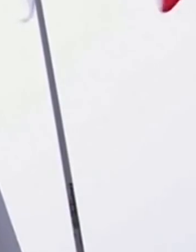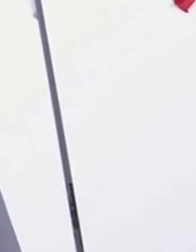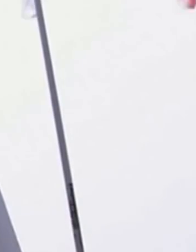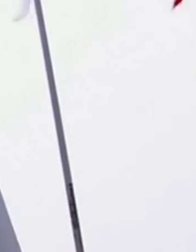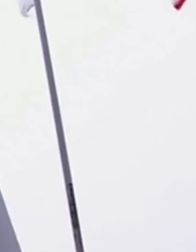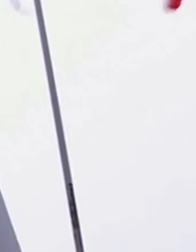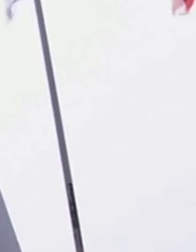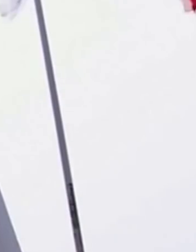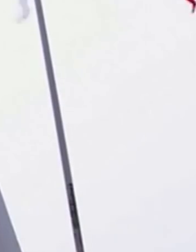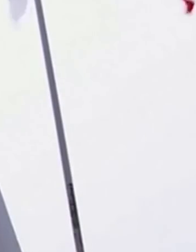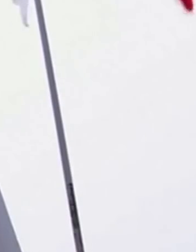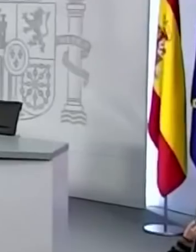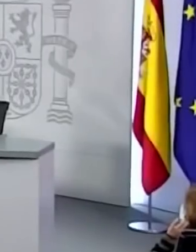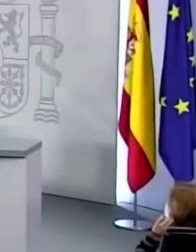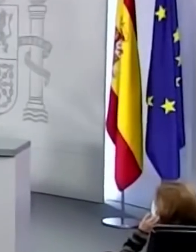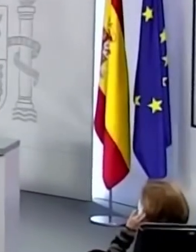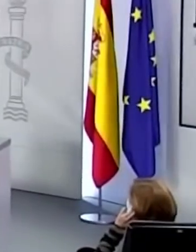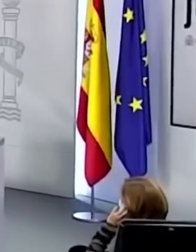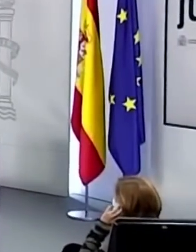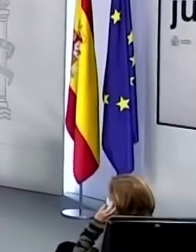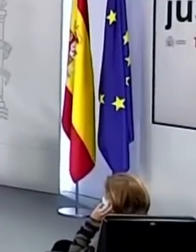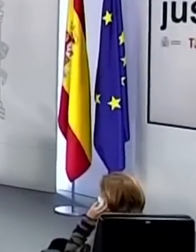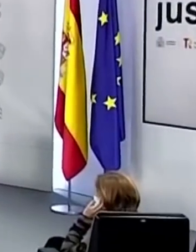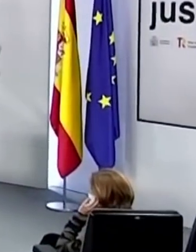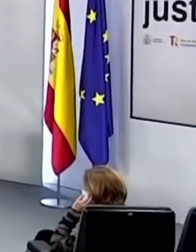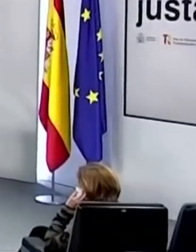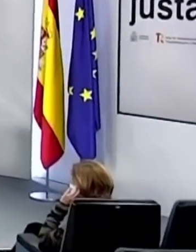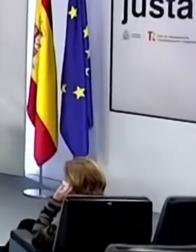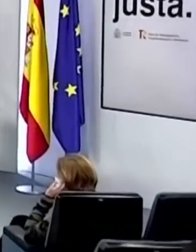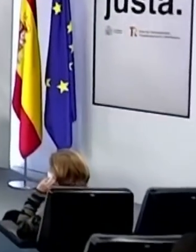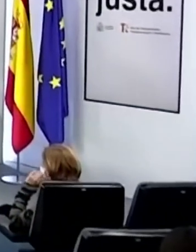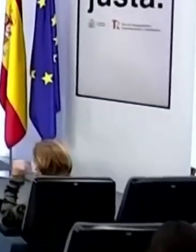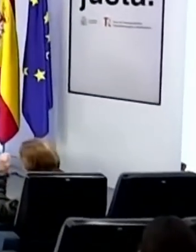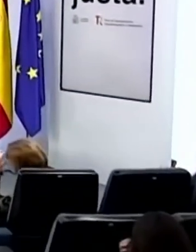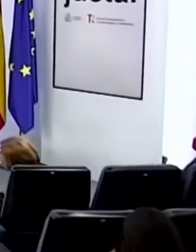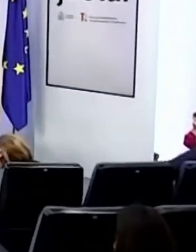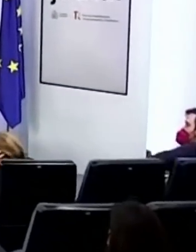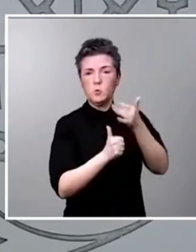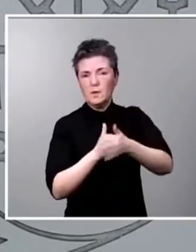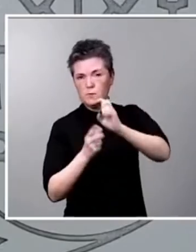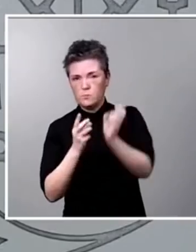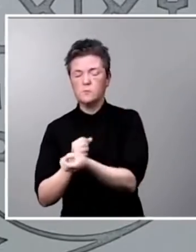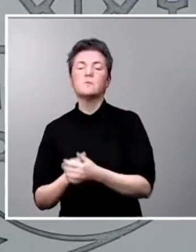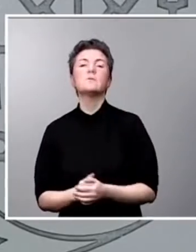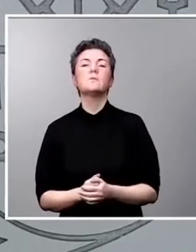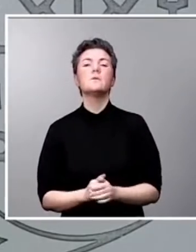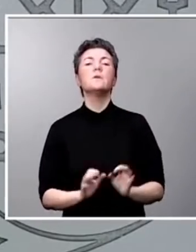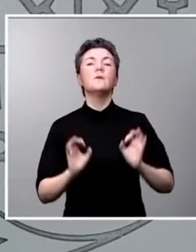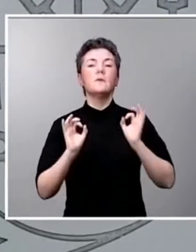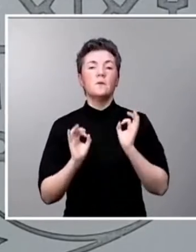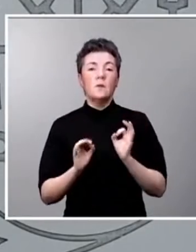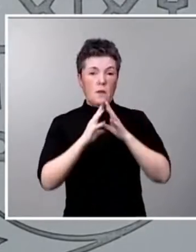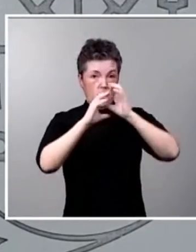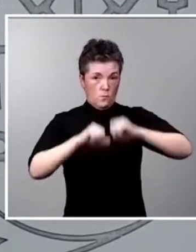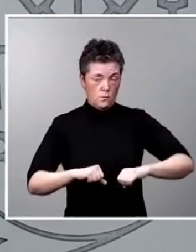13-szorosa az egy évvel korábbi árnak. 2 millió hordót szabadít fel olajtartalékaiból a spanyol kormány, jelentette be a madridi